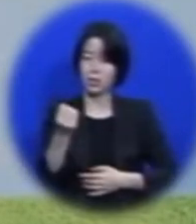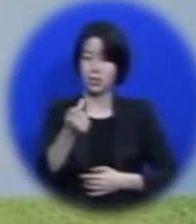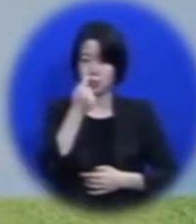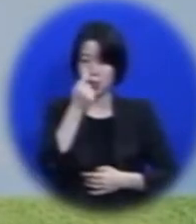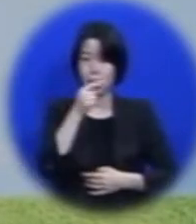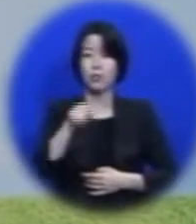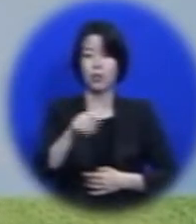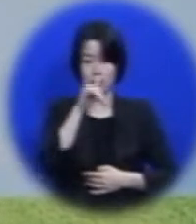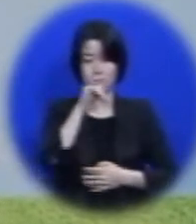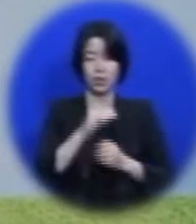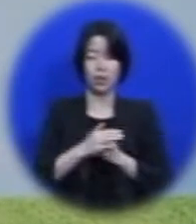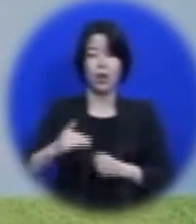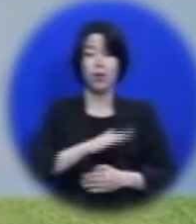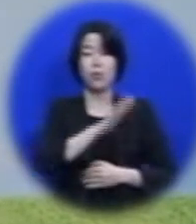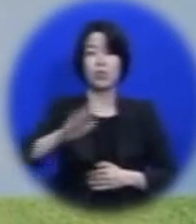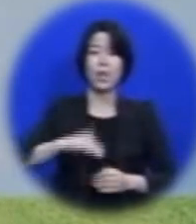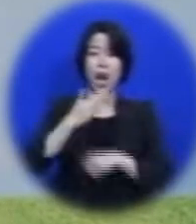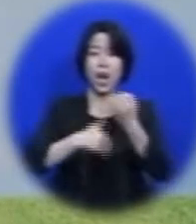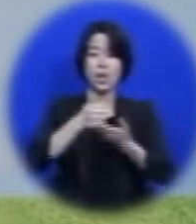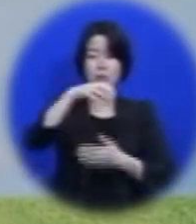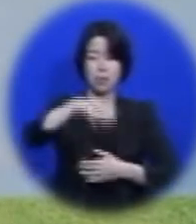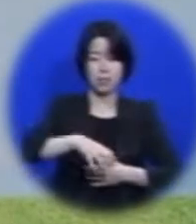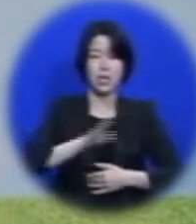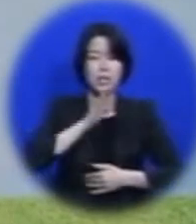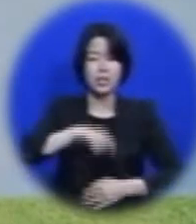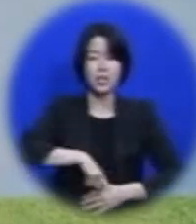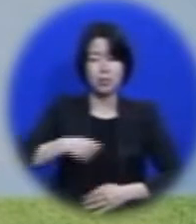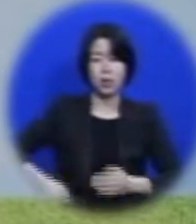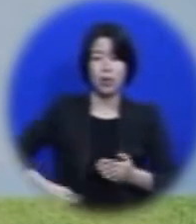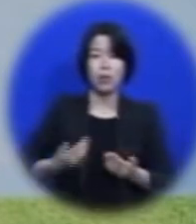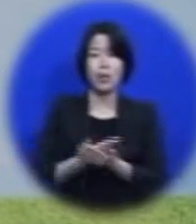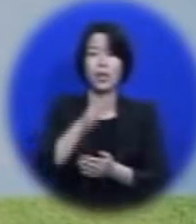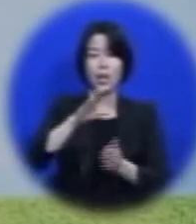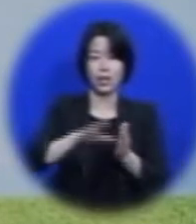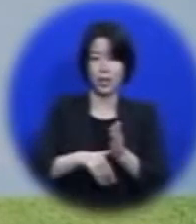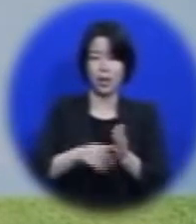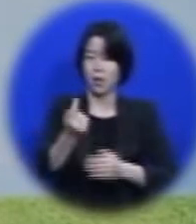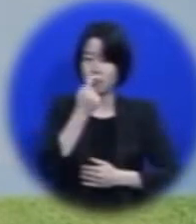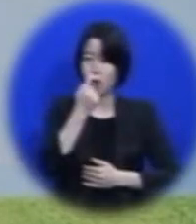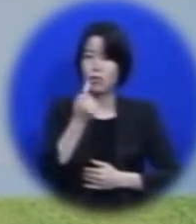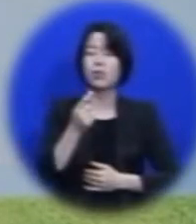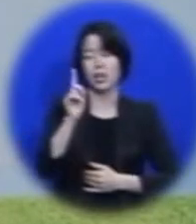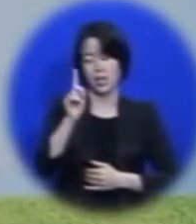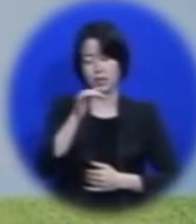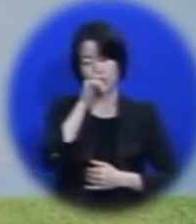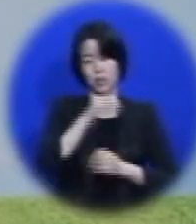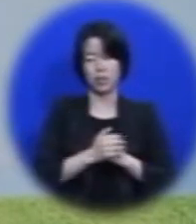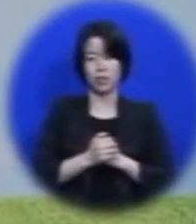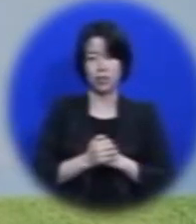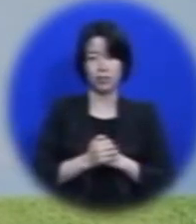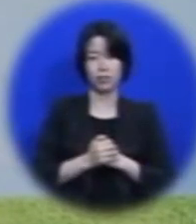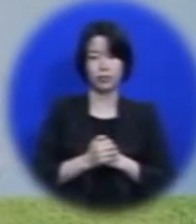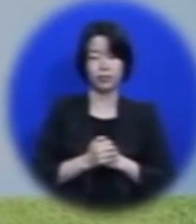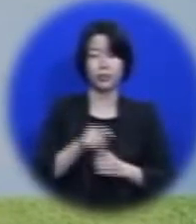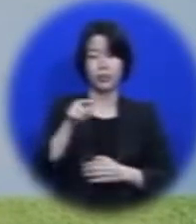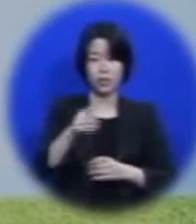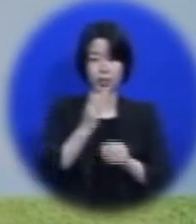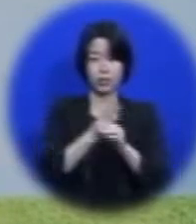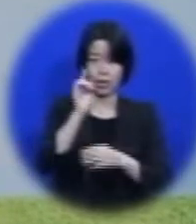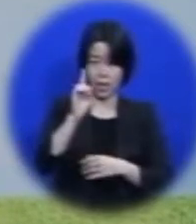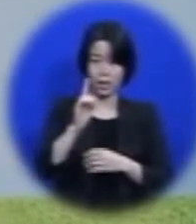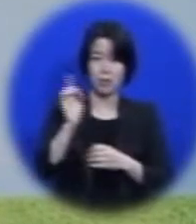있습니다. 우리가 하나님 앞에 정말 진심으로 회개할 때 배워야 할 점이 있습니다. 그 중에